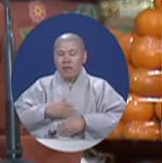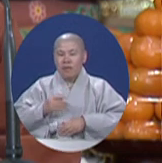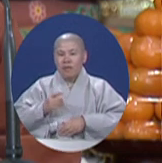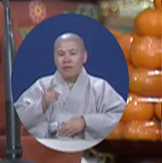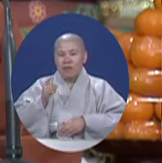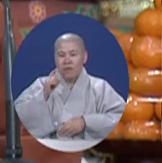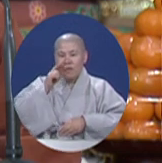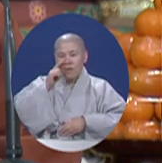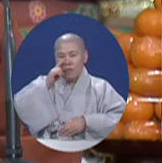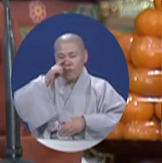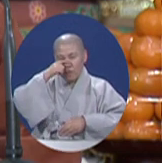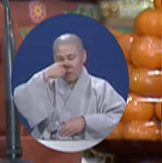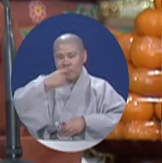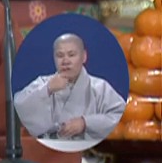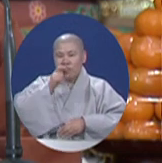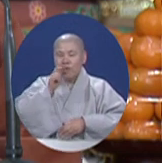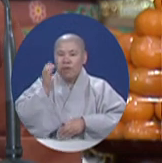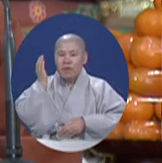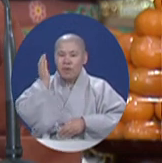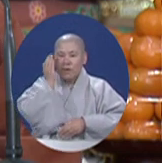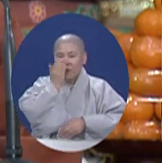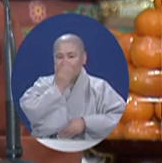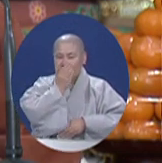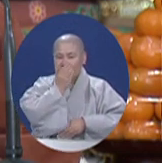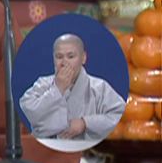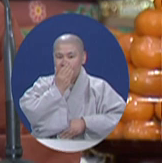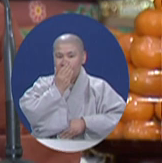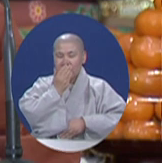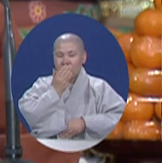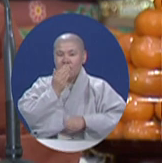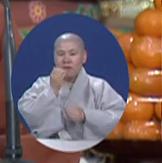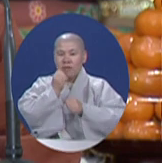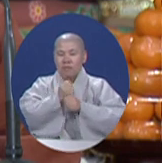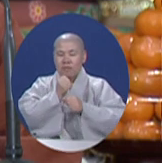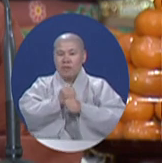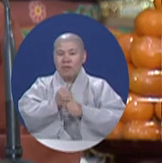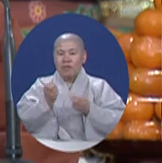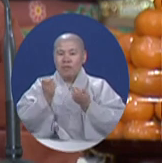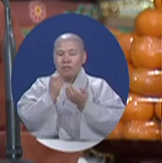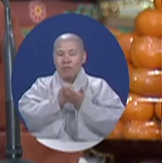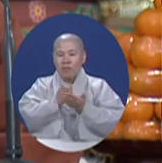물을 깨끗하게 할 줄은 모르는 것 같다. 능정탁수.